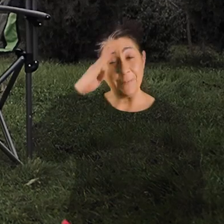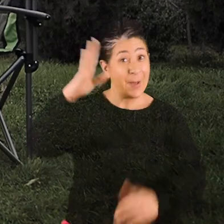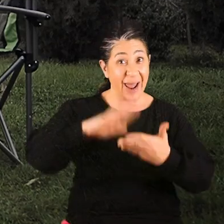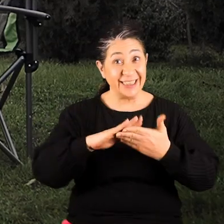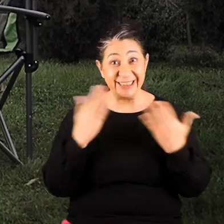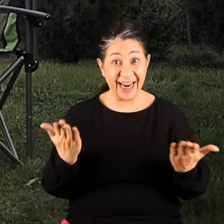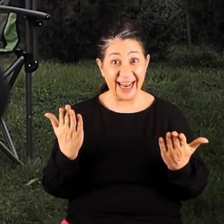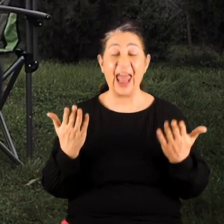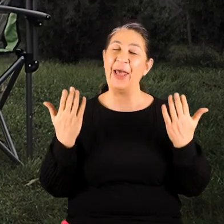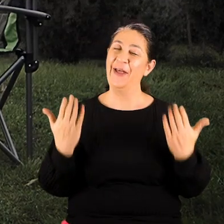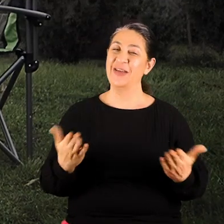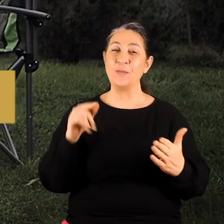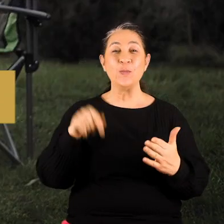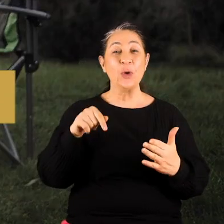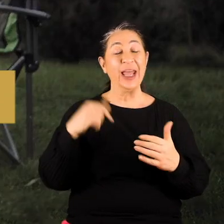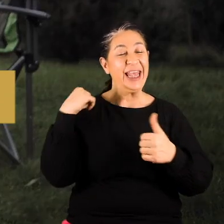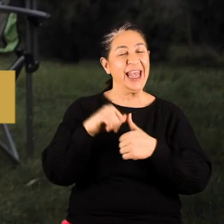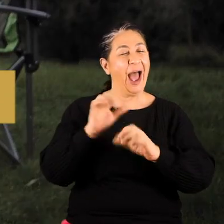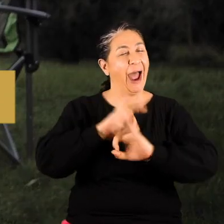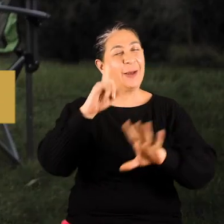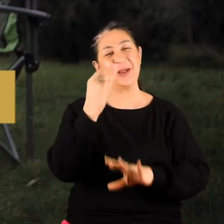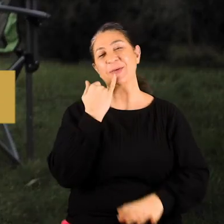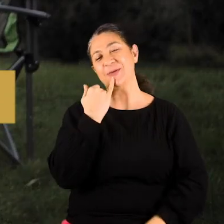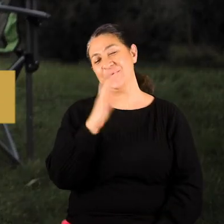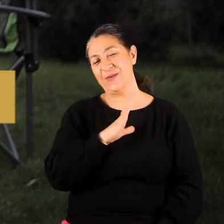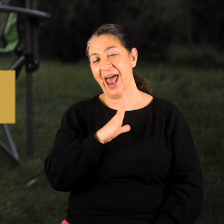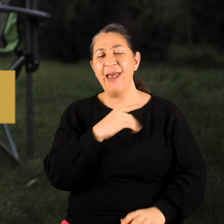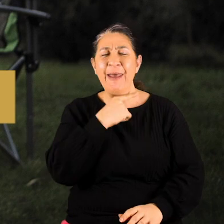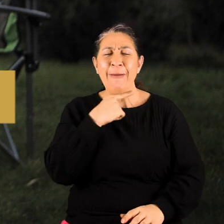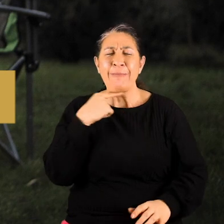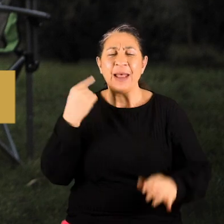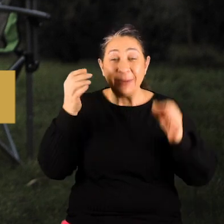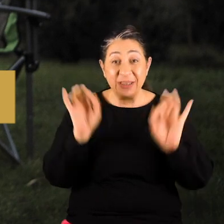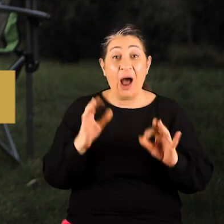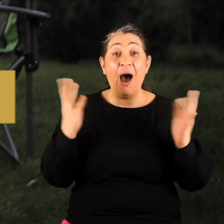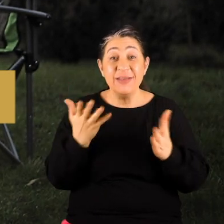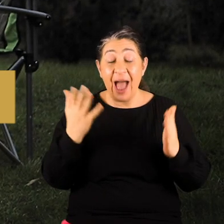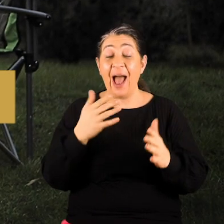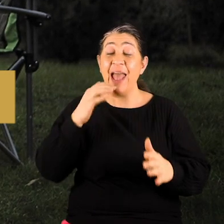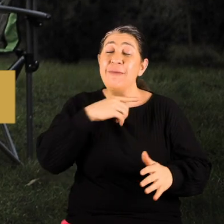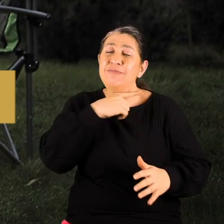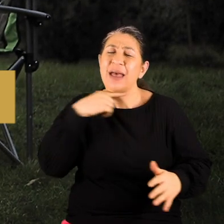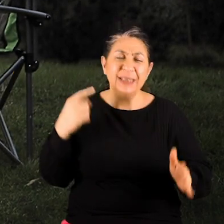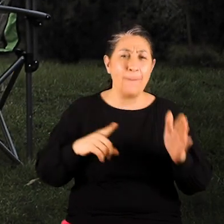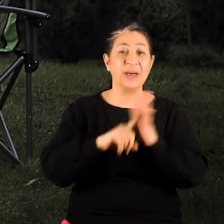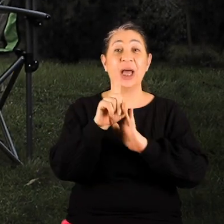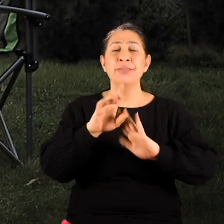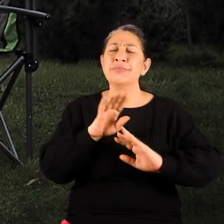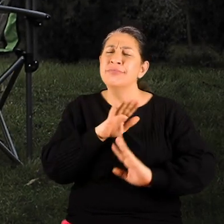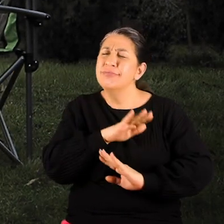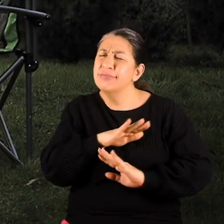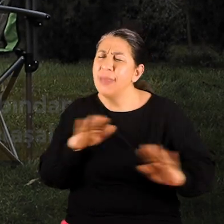Merhaba arkadaşlar. Evet, bugün yine harika bir konuğum var. İmkansızını başlatan, hatta imkansızını başaran ve